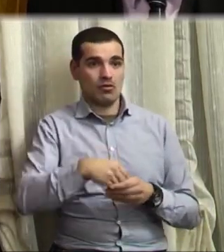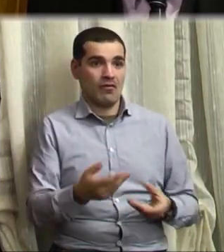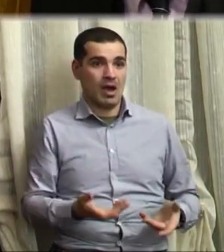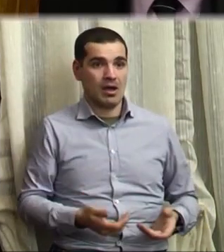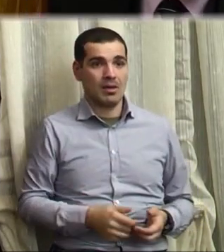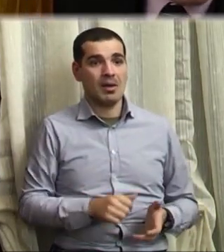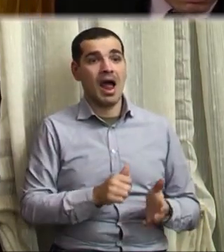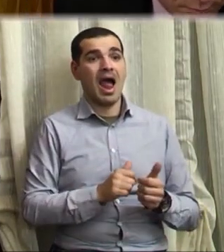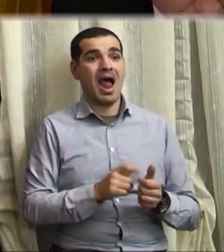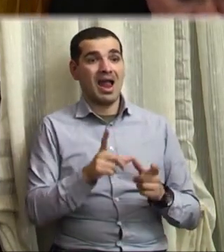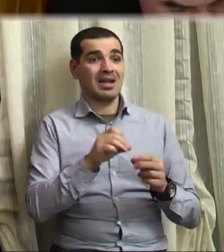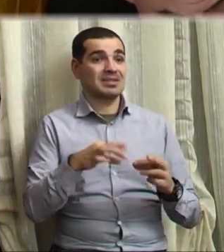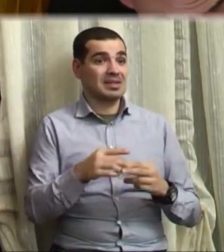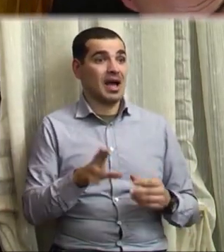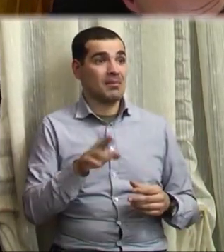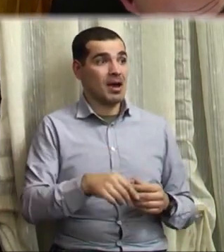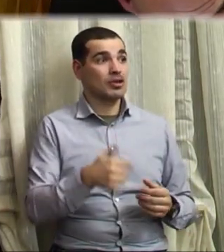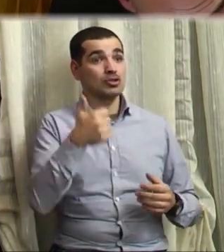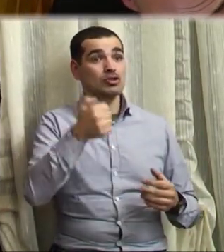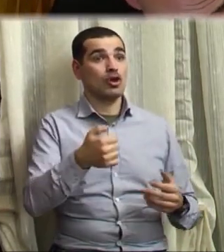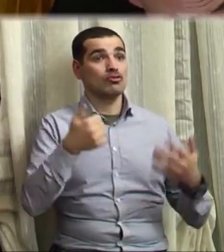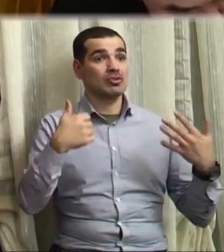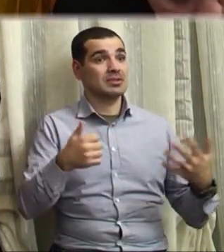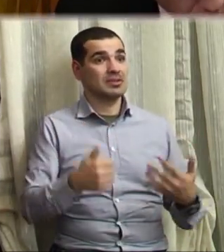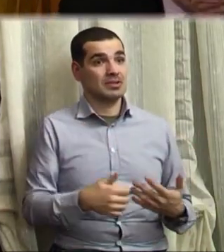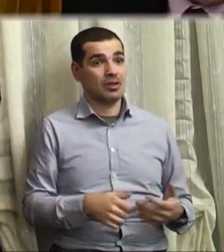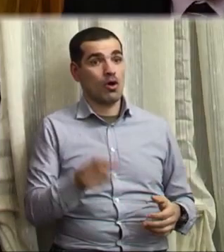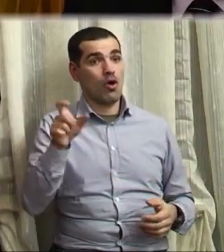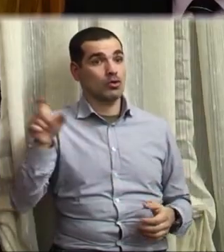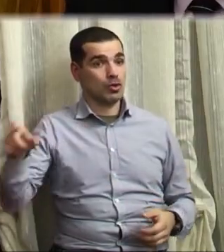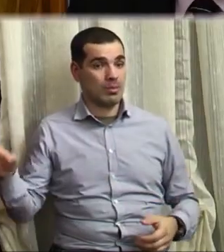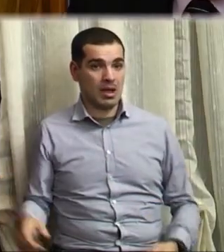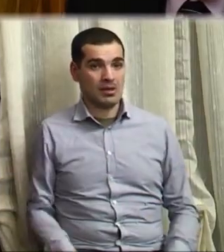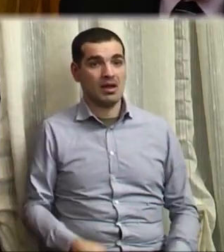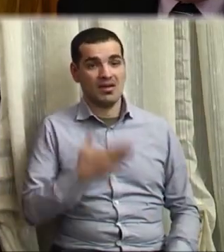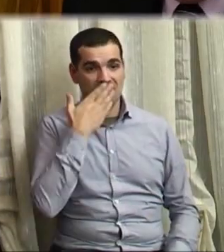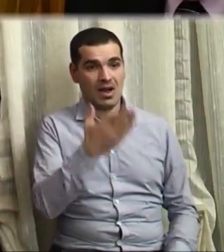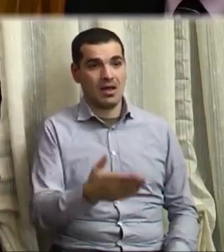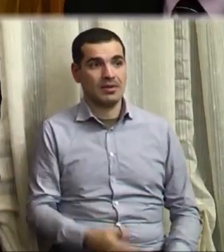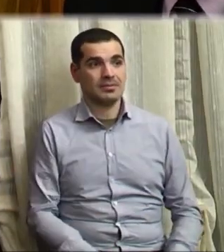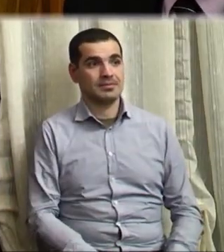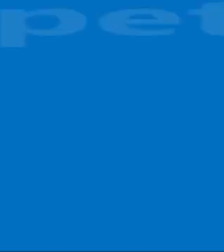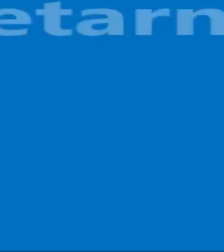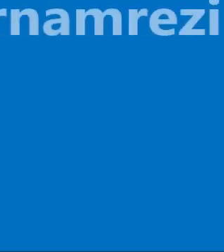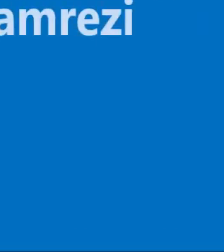za socijalne stanove ovog trena imamo 160 osoba. Hvala.